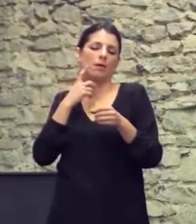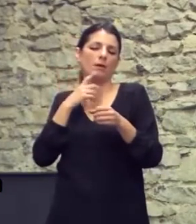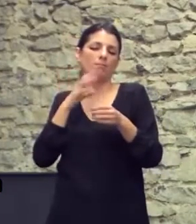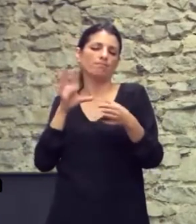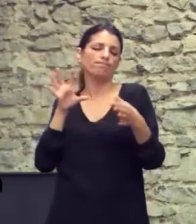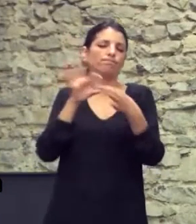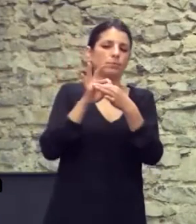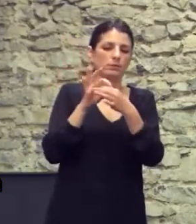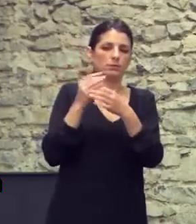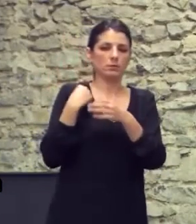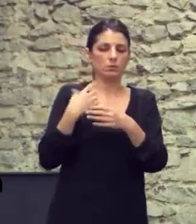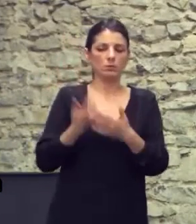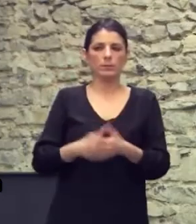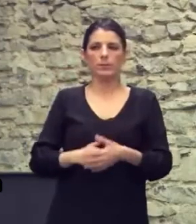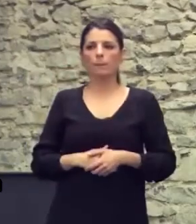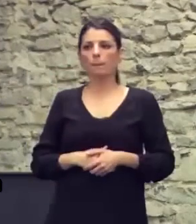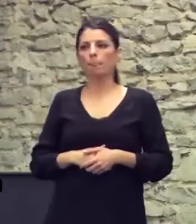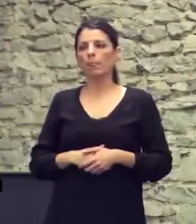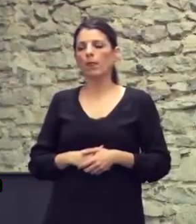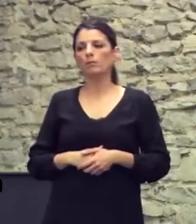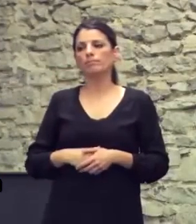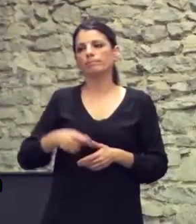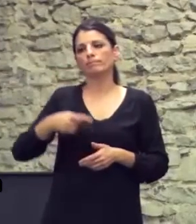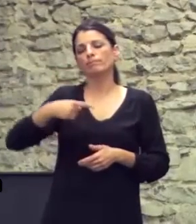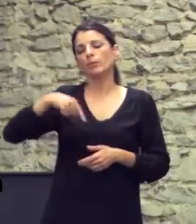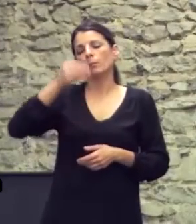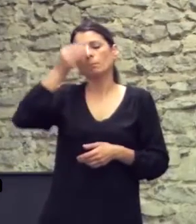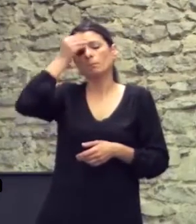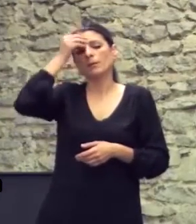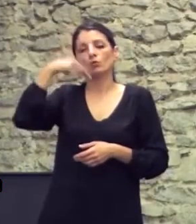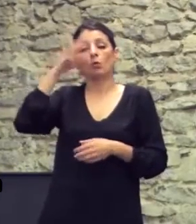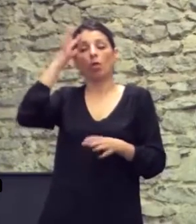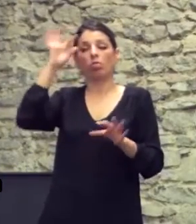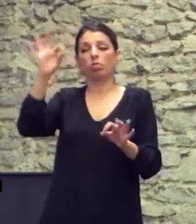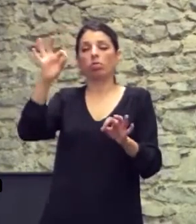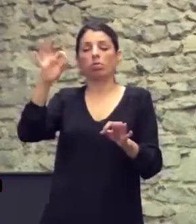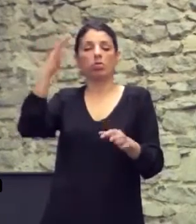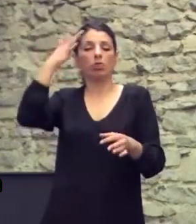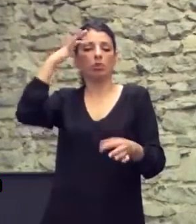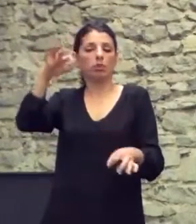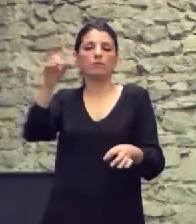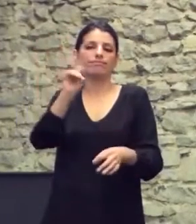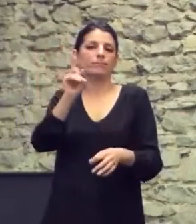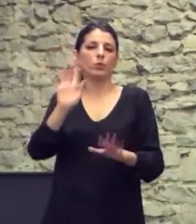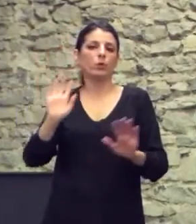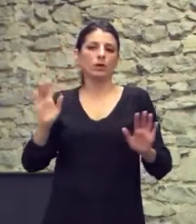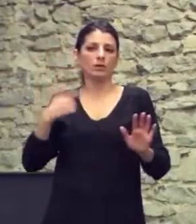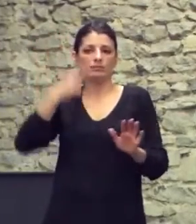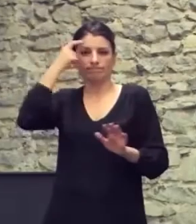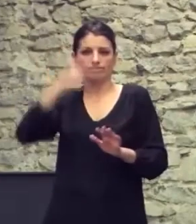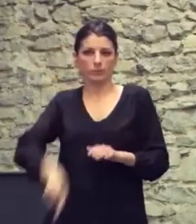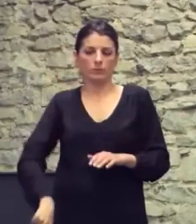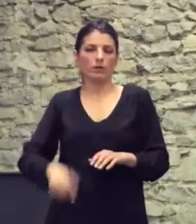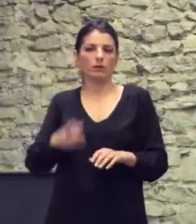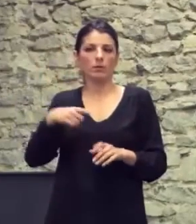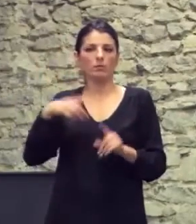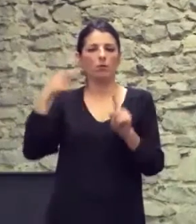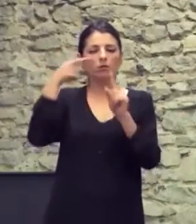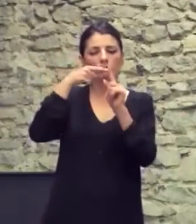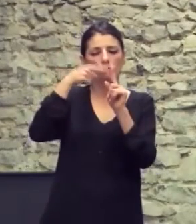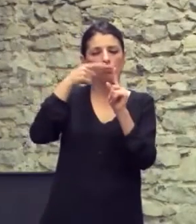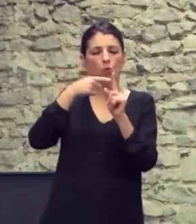bat izan daiteke, baina nik uste dut denok jakin badakigula, ez direla homosexualak, bullying homofobikoa